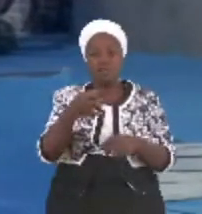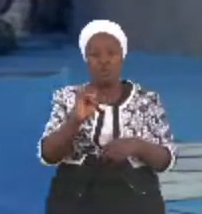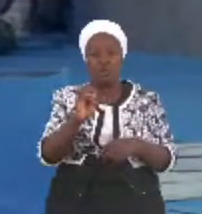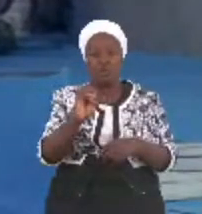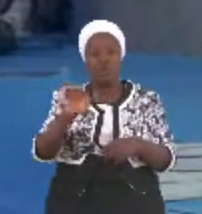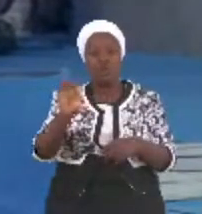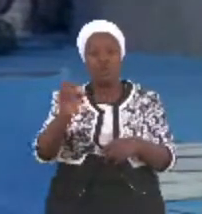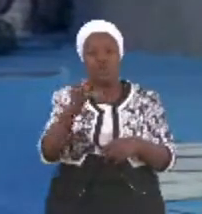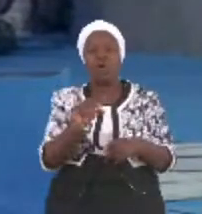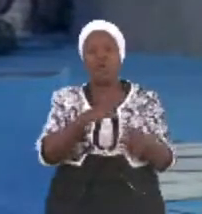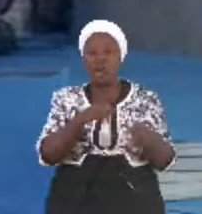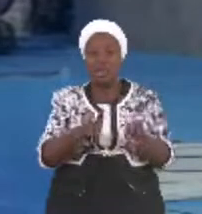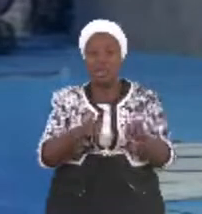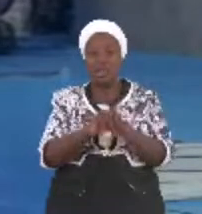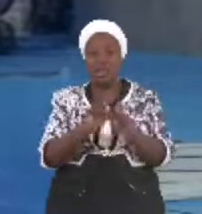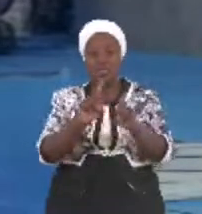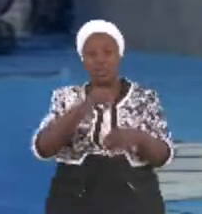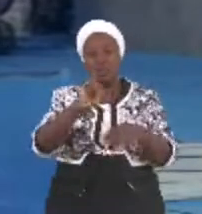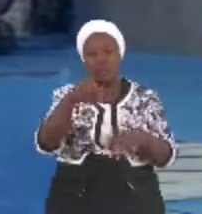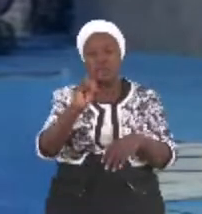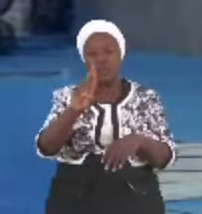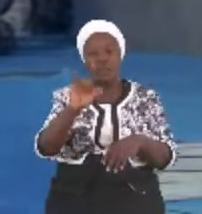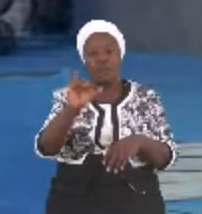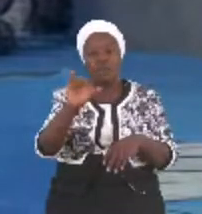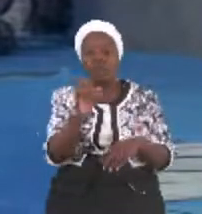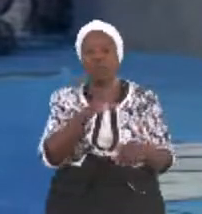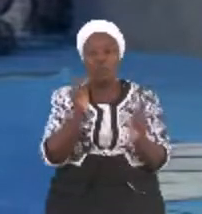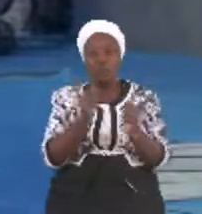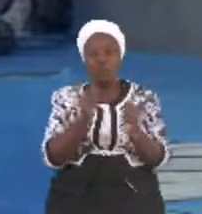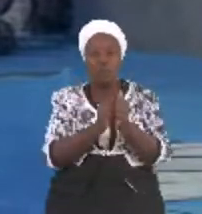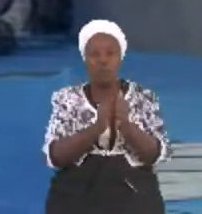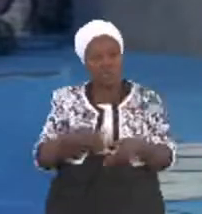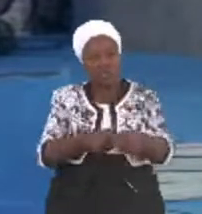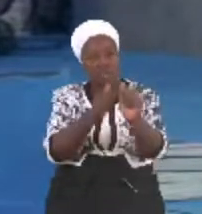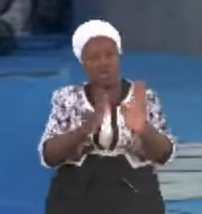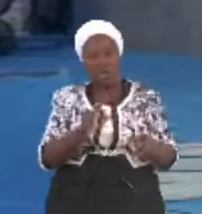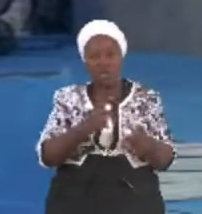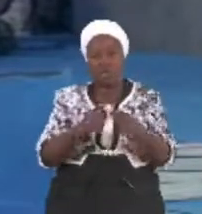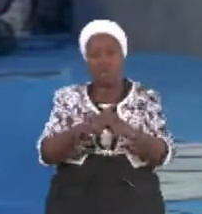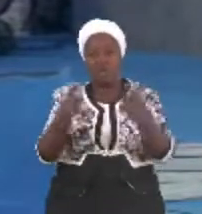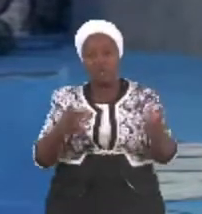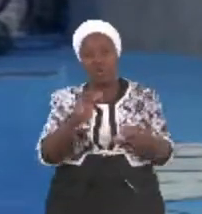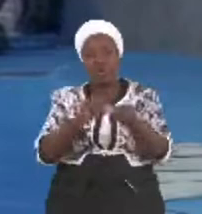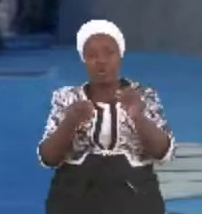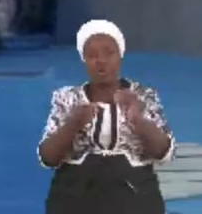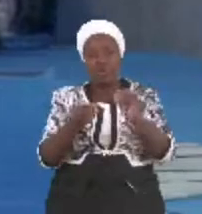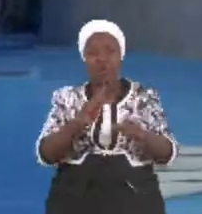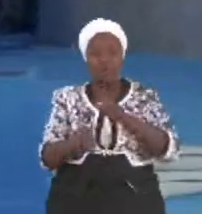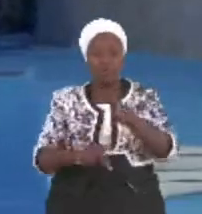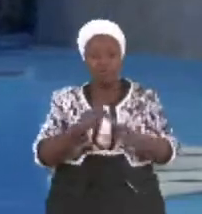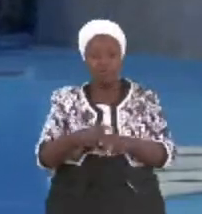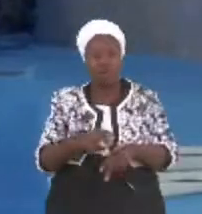Il arrivait à Jéricho et lorsque Jésus en sortit avec ses disciples et une assez grande foule, le fils de